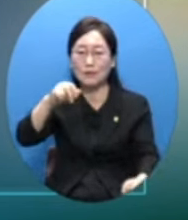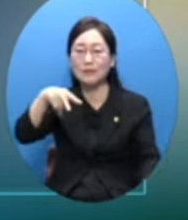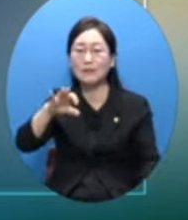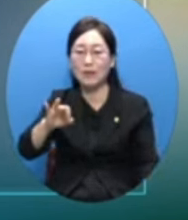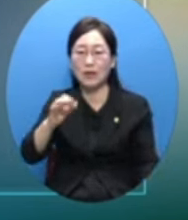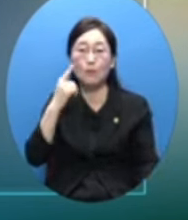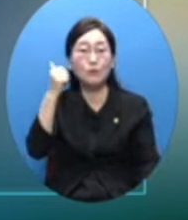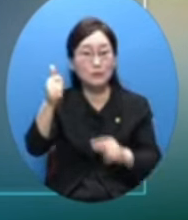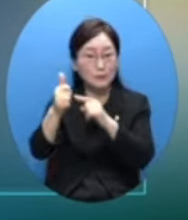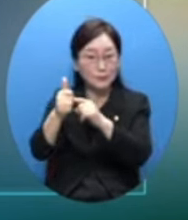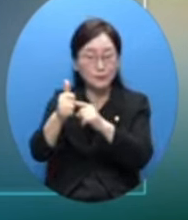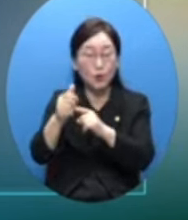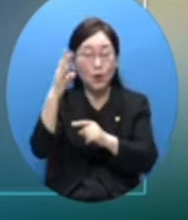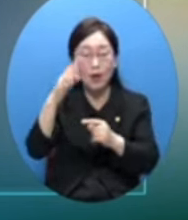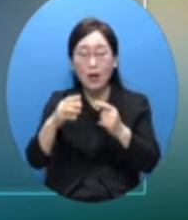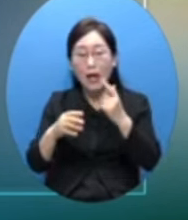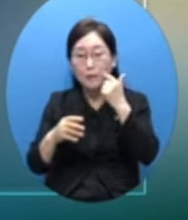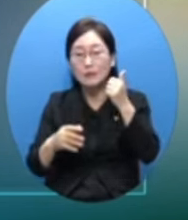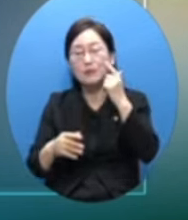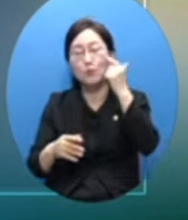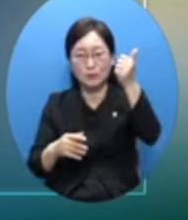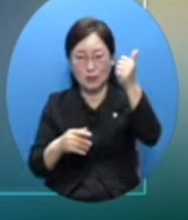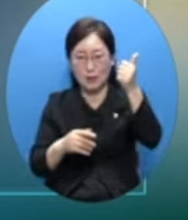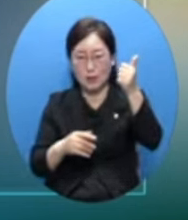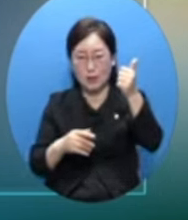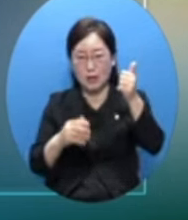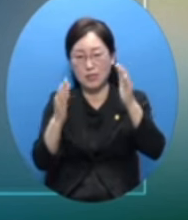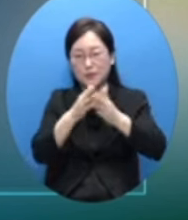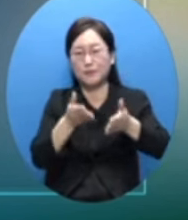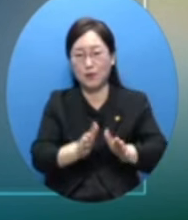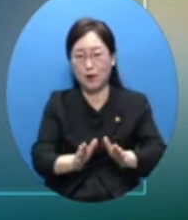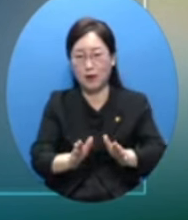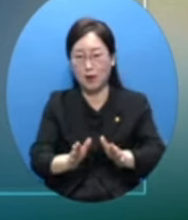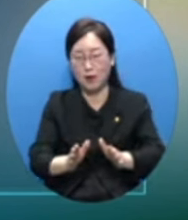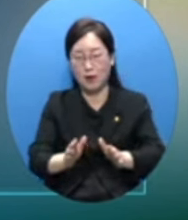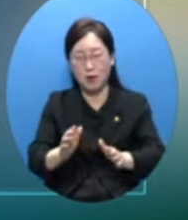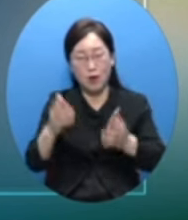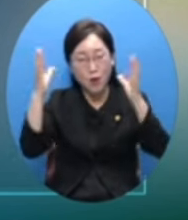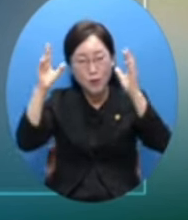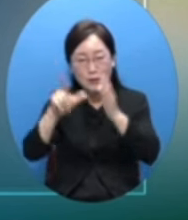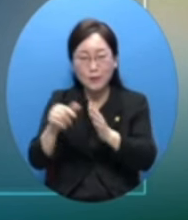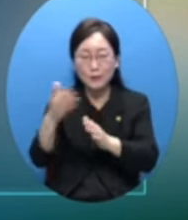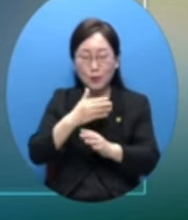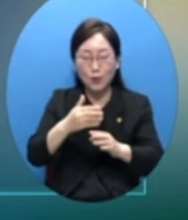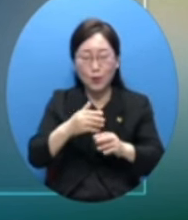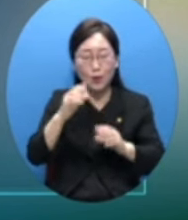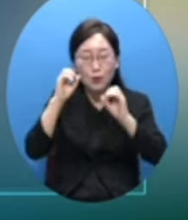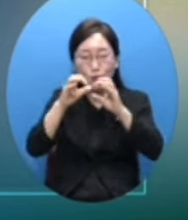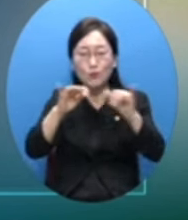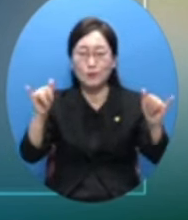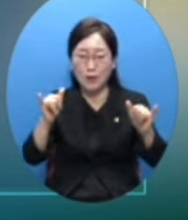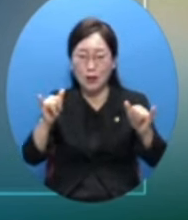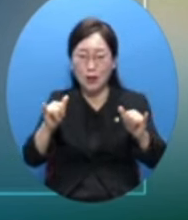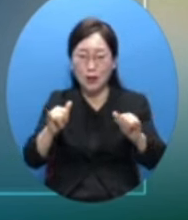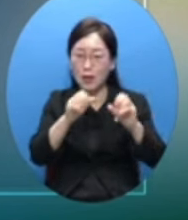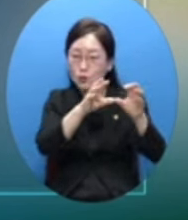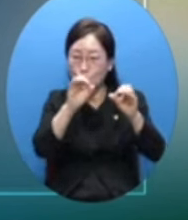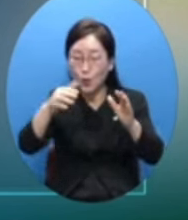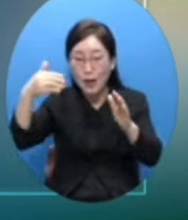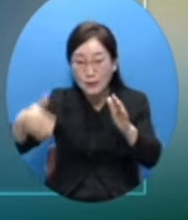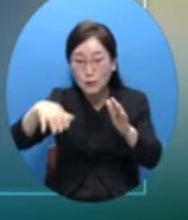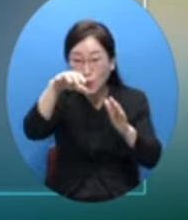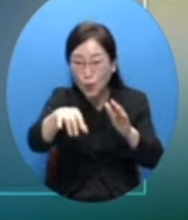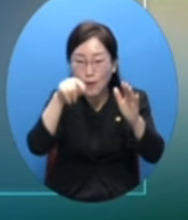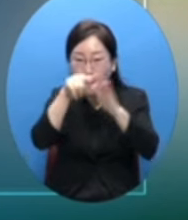목사님 가정에 태어나서 어릴 때부터 선교사 되는 꿈을 꾸고 미전도 종족을 섬기고자 하는 꿈을